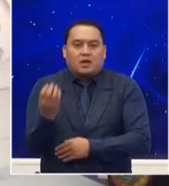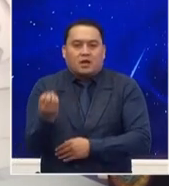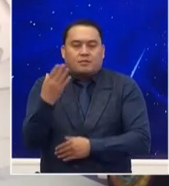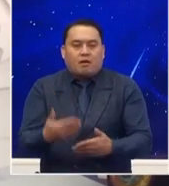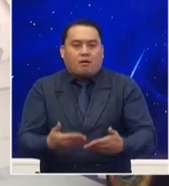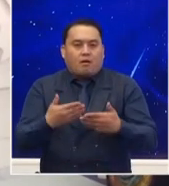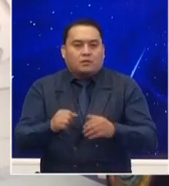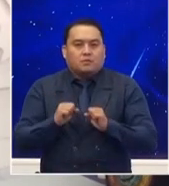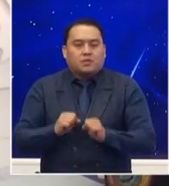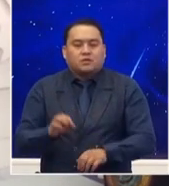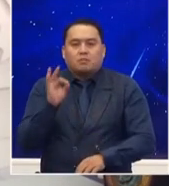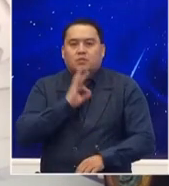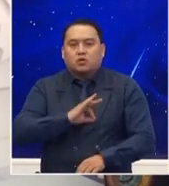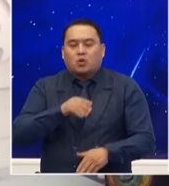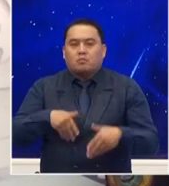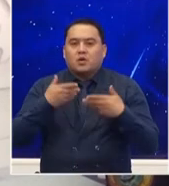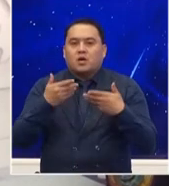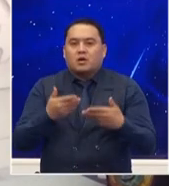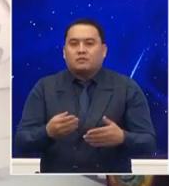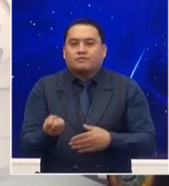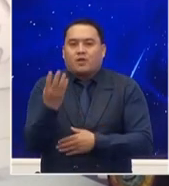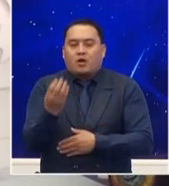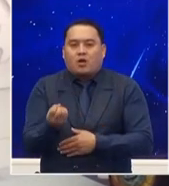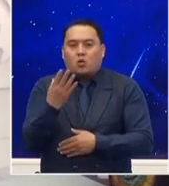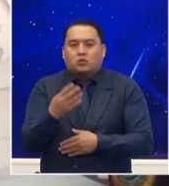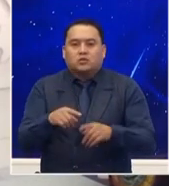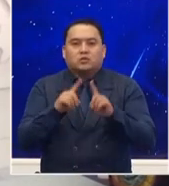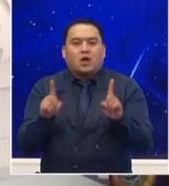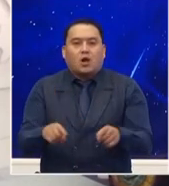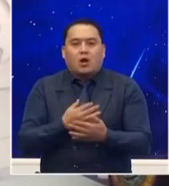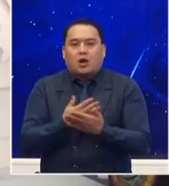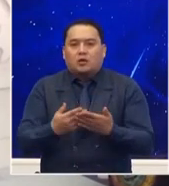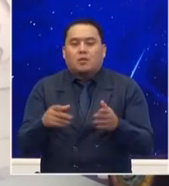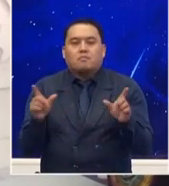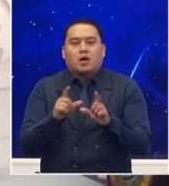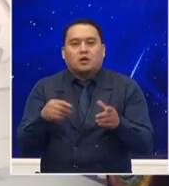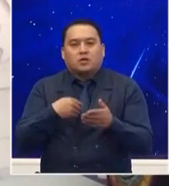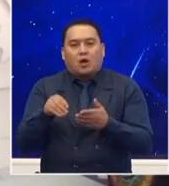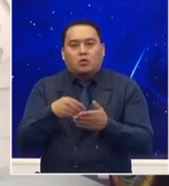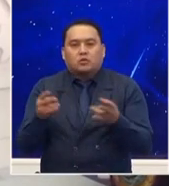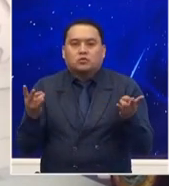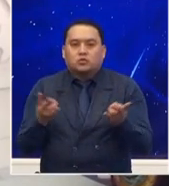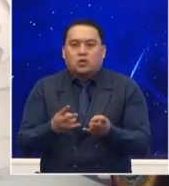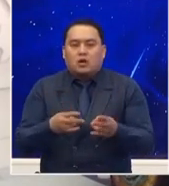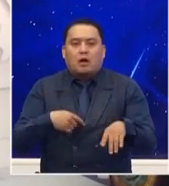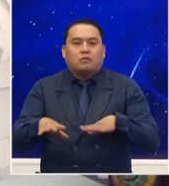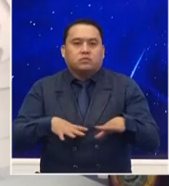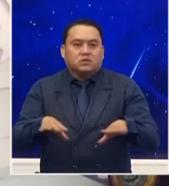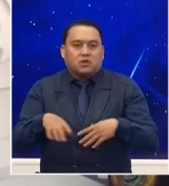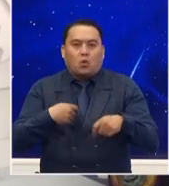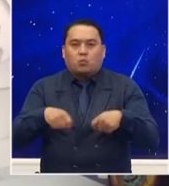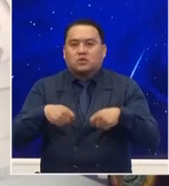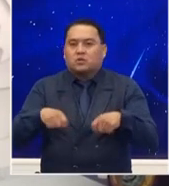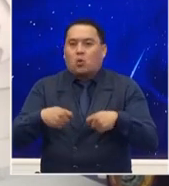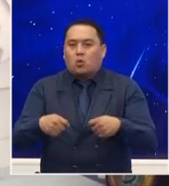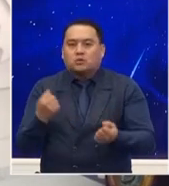бұйымдарды қауіпсіз қолдануға кеңес береміз. Салют фейерверктердің сертификаты бар түрлерін дүкендерден алған жөн. Ал жабайы сауда орындарындағы